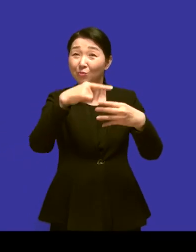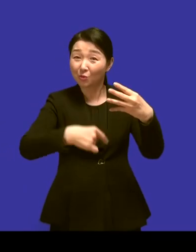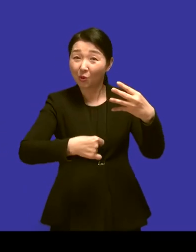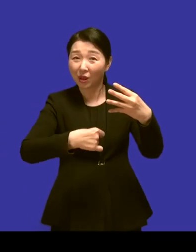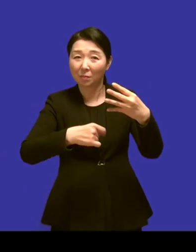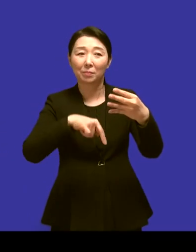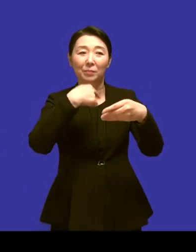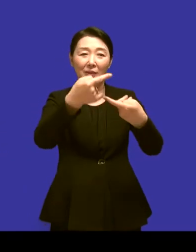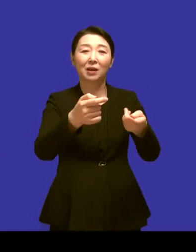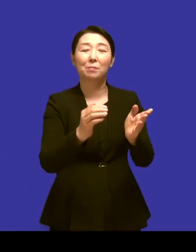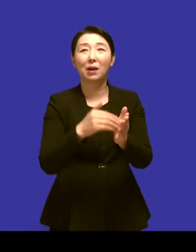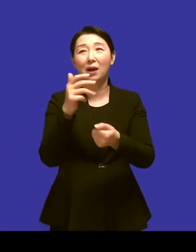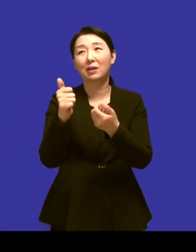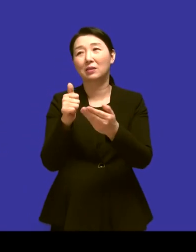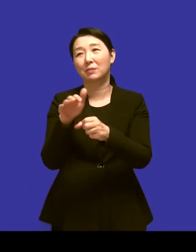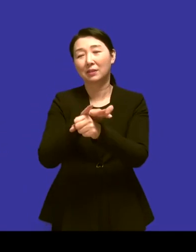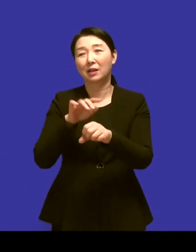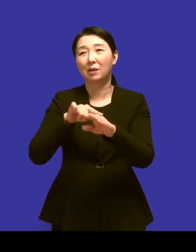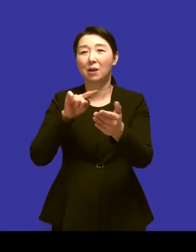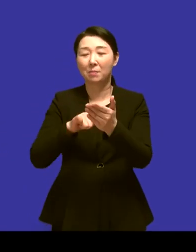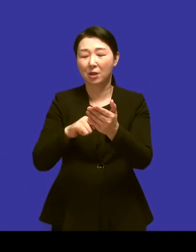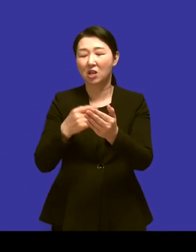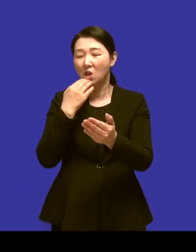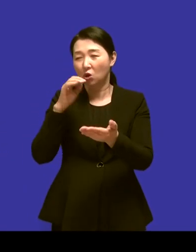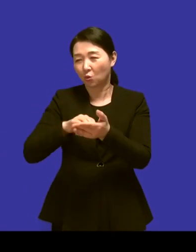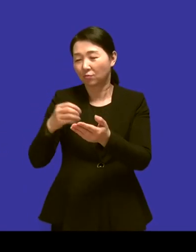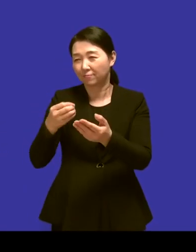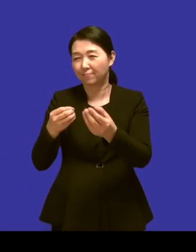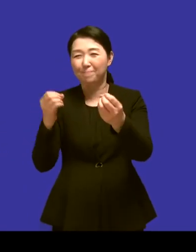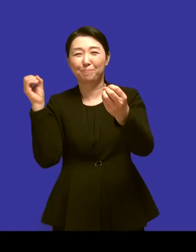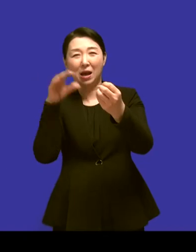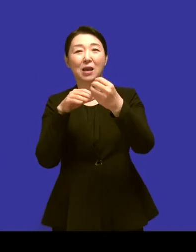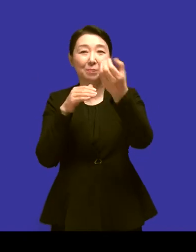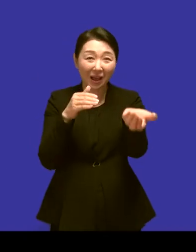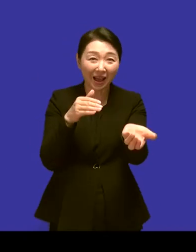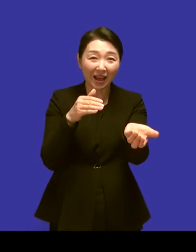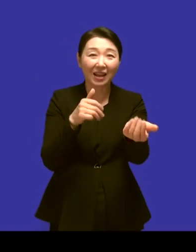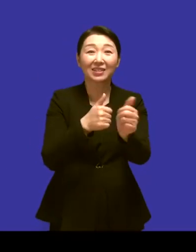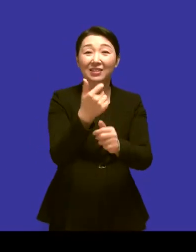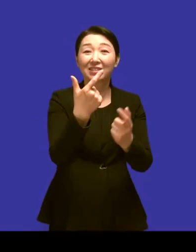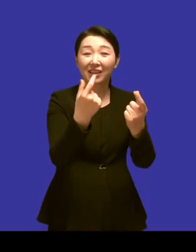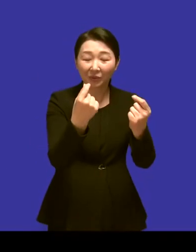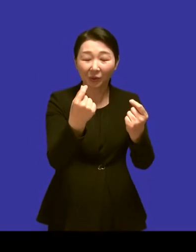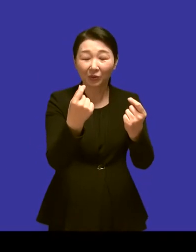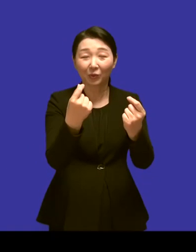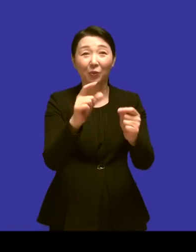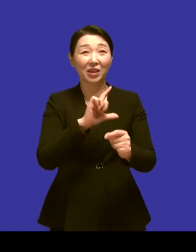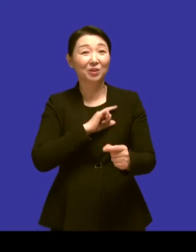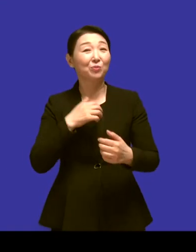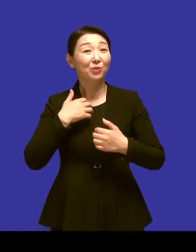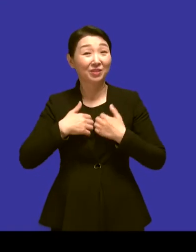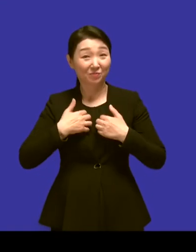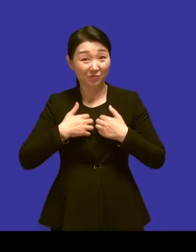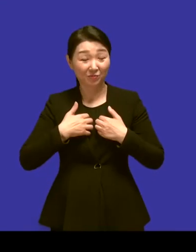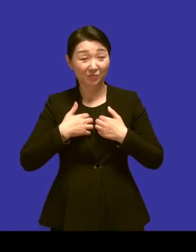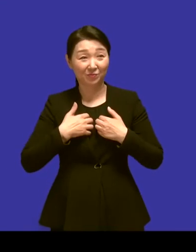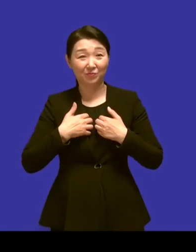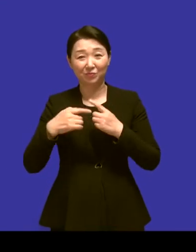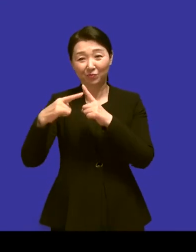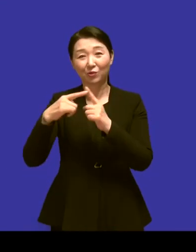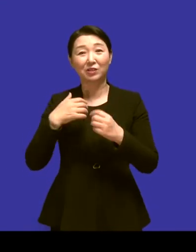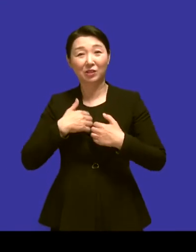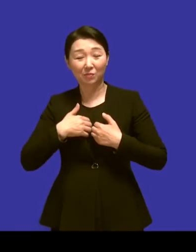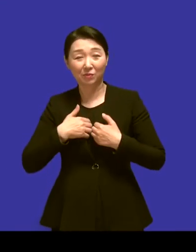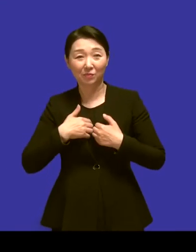나가서 네. 하나님을 사랑하는 마음을 돌팔매로 쥐고 승리했던 그런 느낌이 났는데 네. 이름이 기쁨 더하기 기쁨이잖아요. 네. 예. 앞에